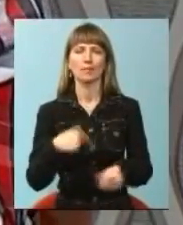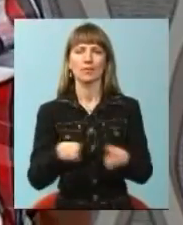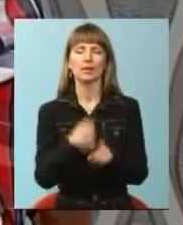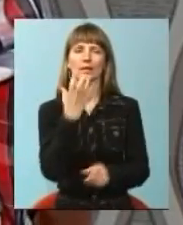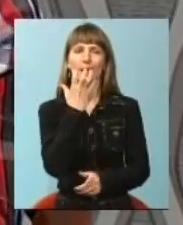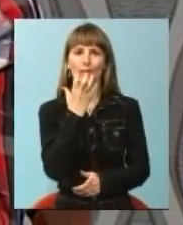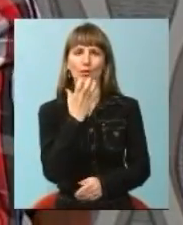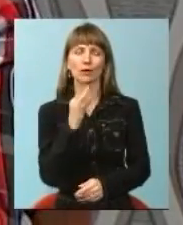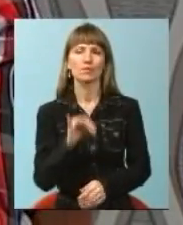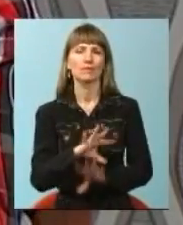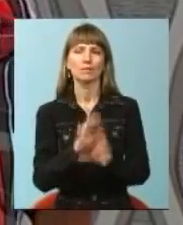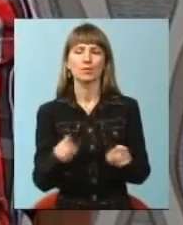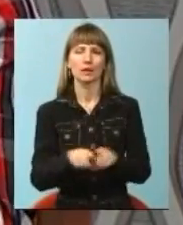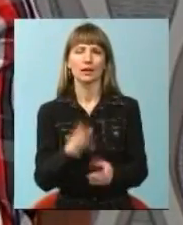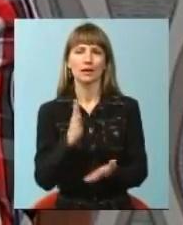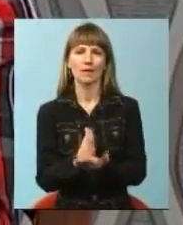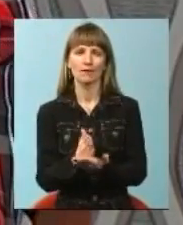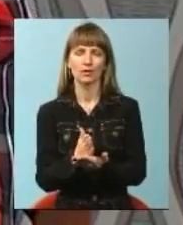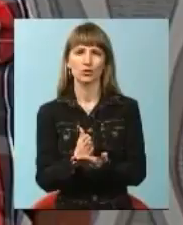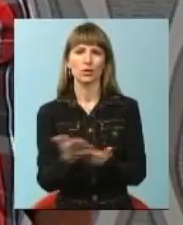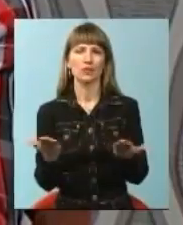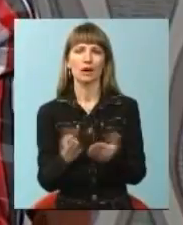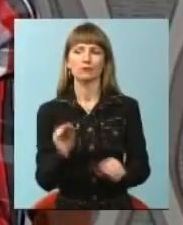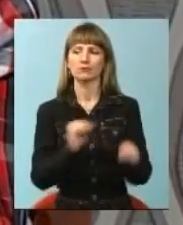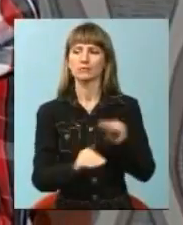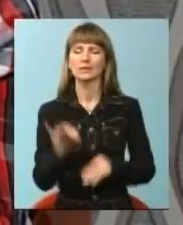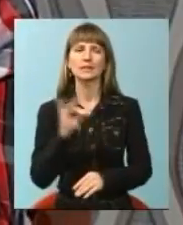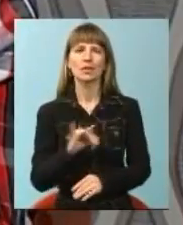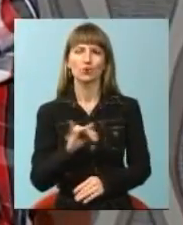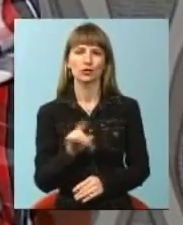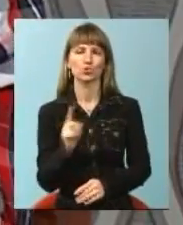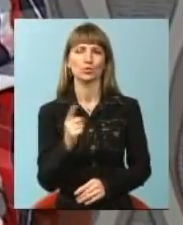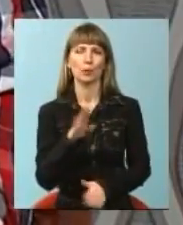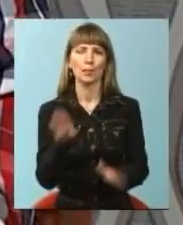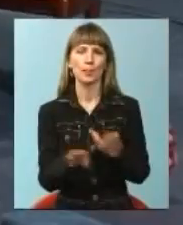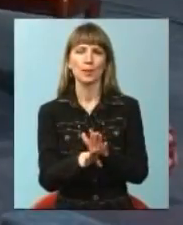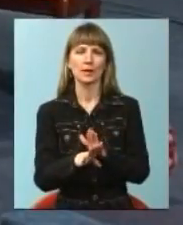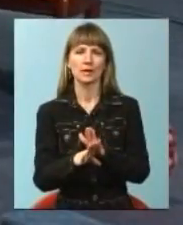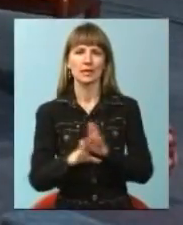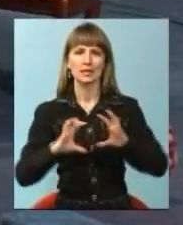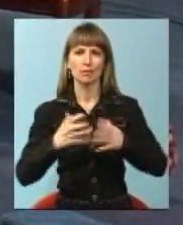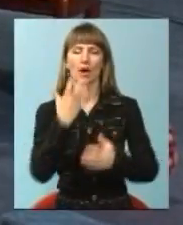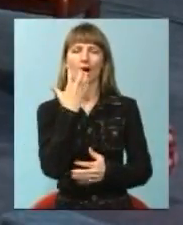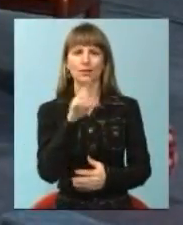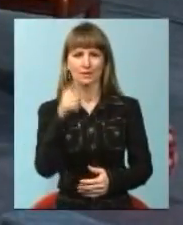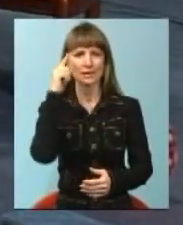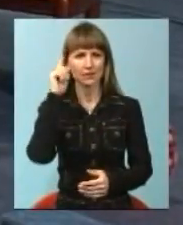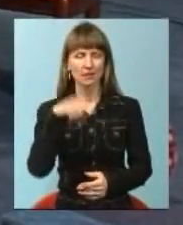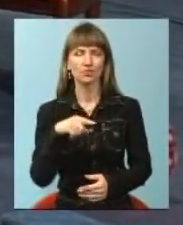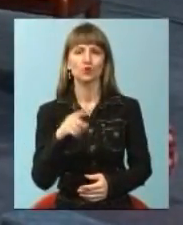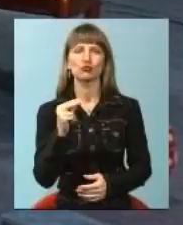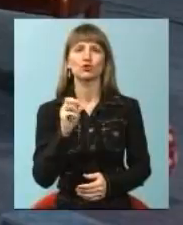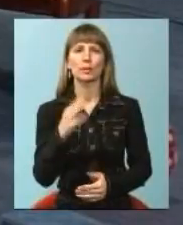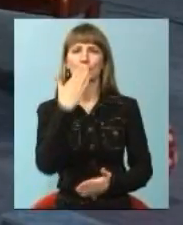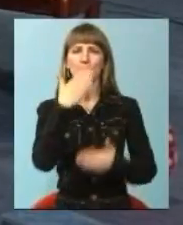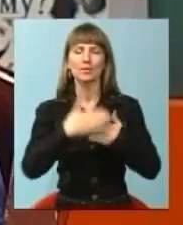а і взагалі таке явище, чи що, як воно склалося так історично, чому ж під землею гаряче, тобі відомо? Чим